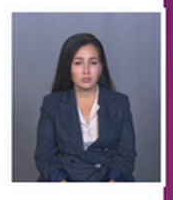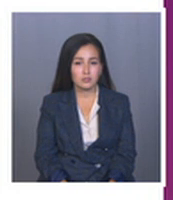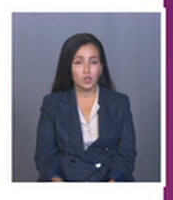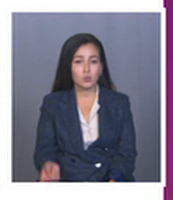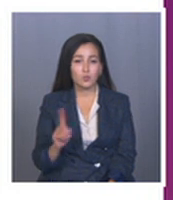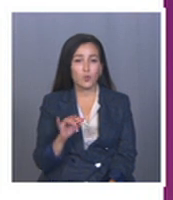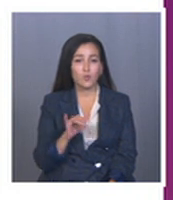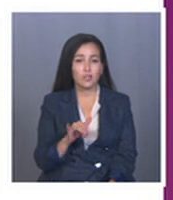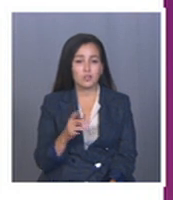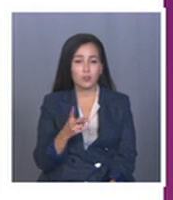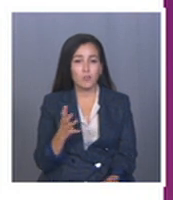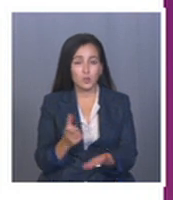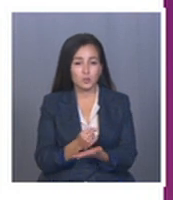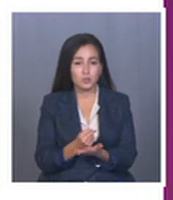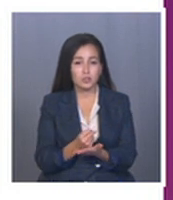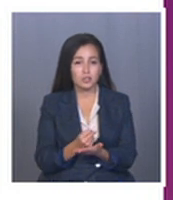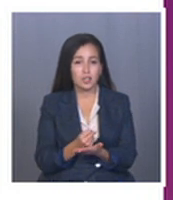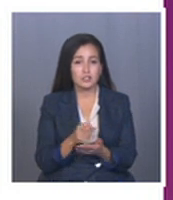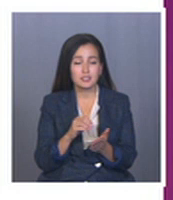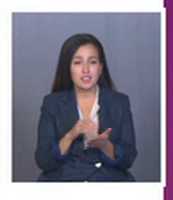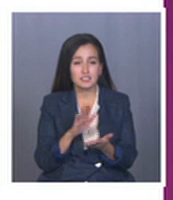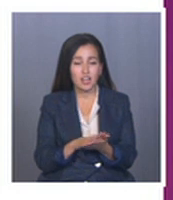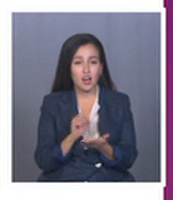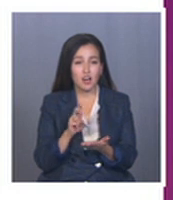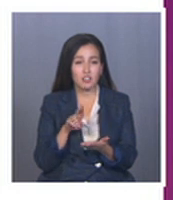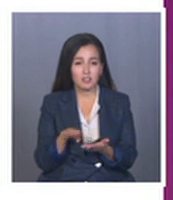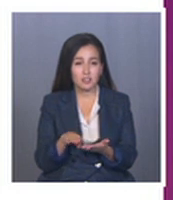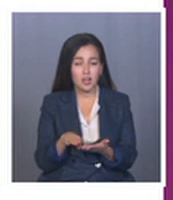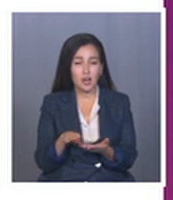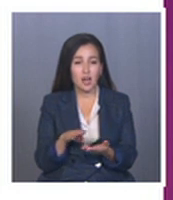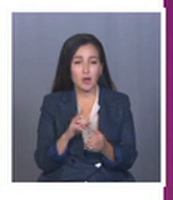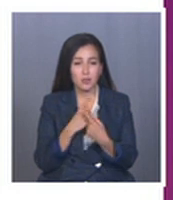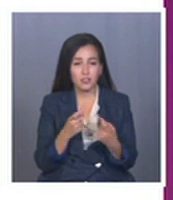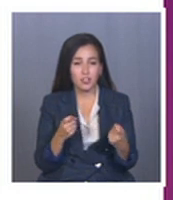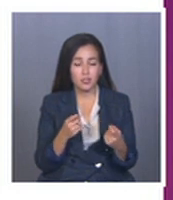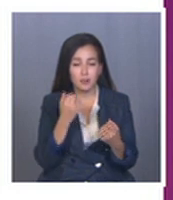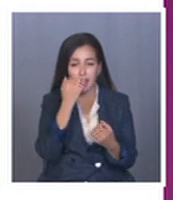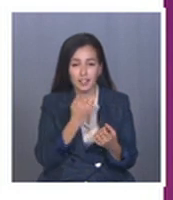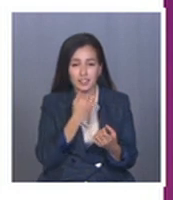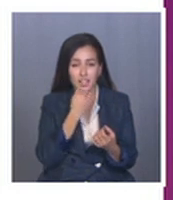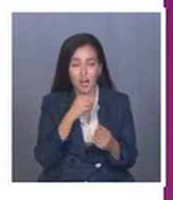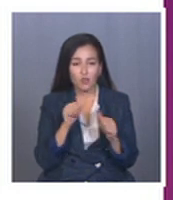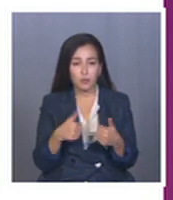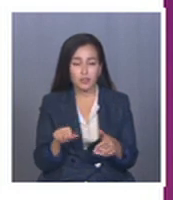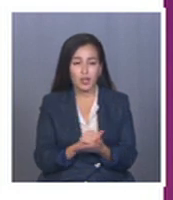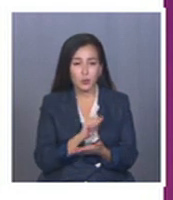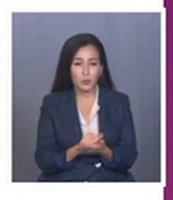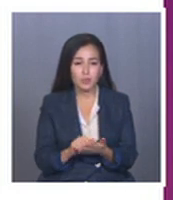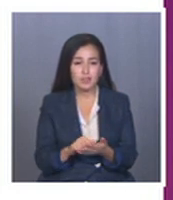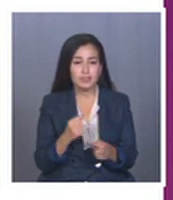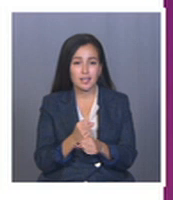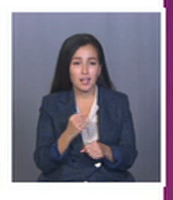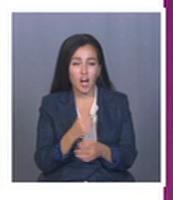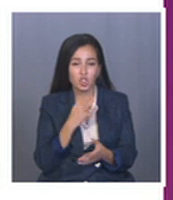Должно было получиться: составить акт, объявить благодарность, оформить документ, сделать